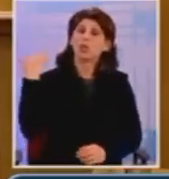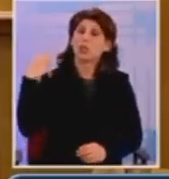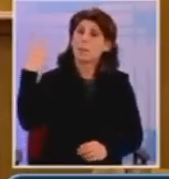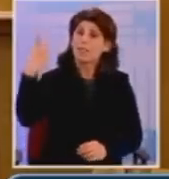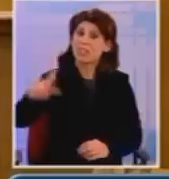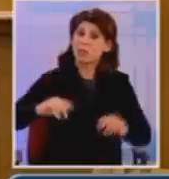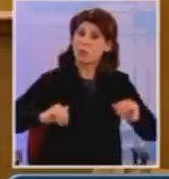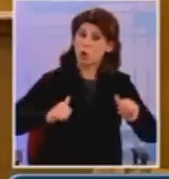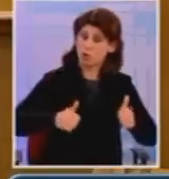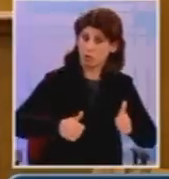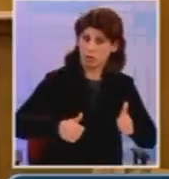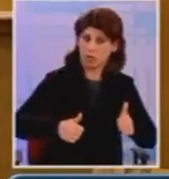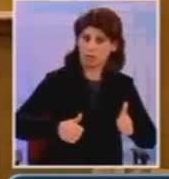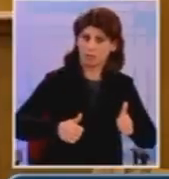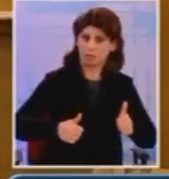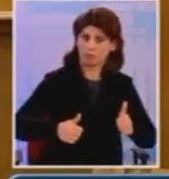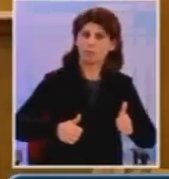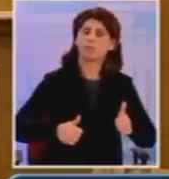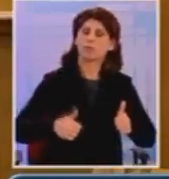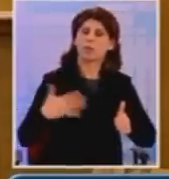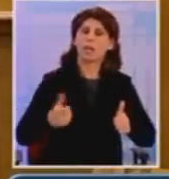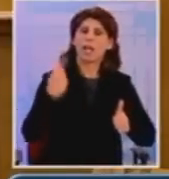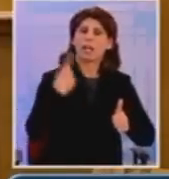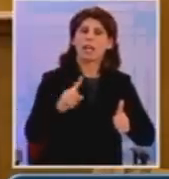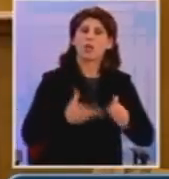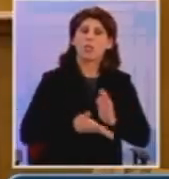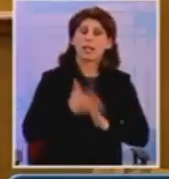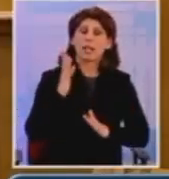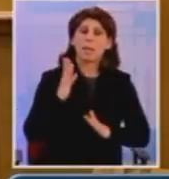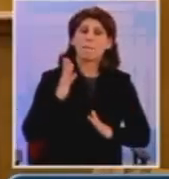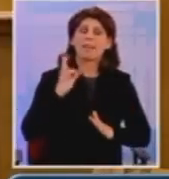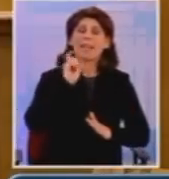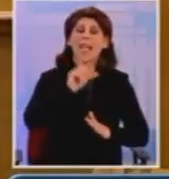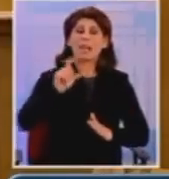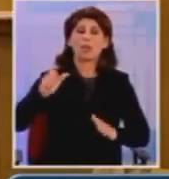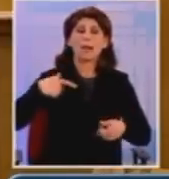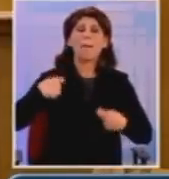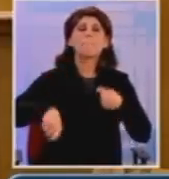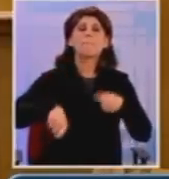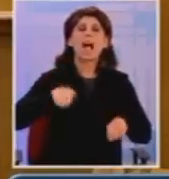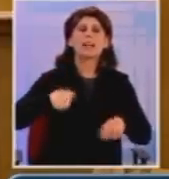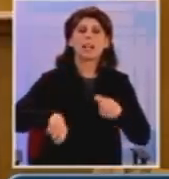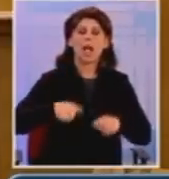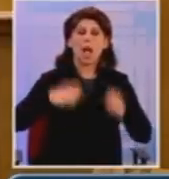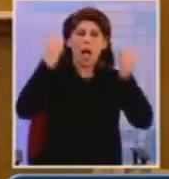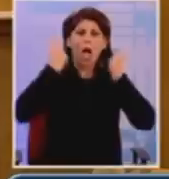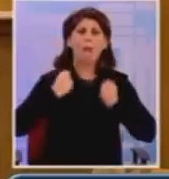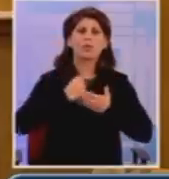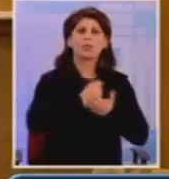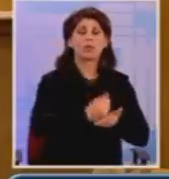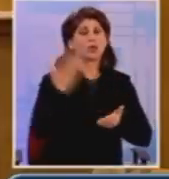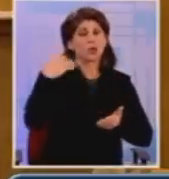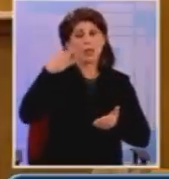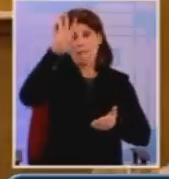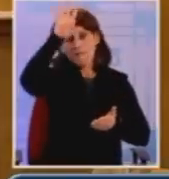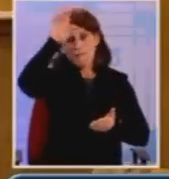της πρωτοβουλία κατέβαλε 115 εκατομμύρια μάρκα ως αποζημιώσεις και το τότε Βασίλειο της